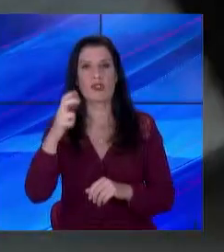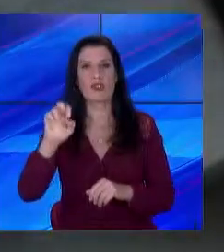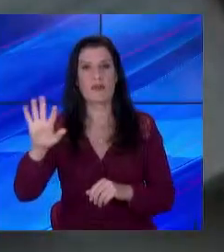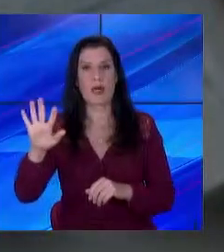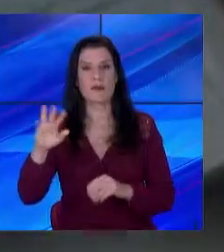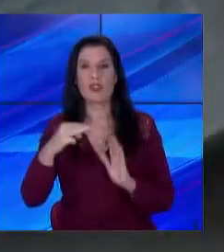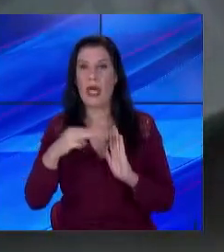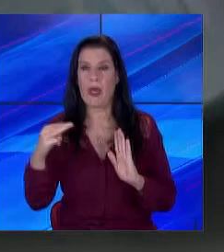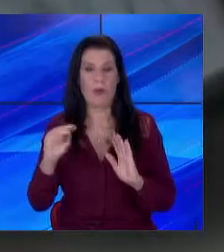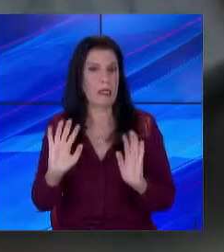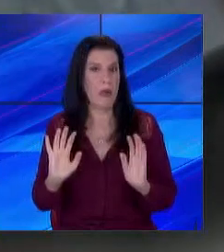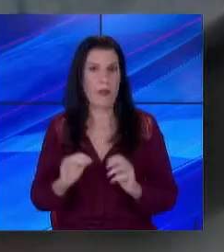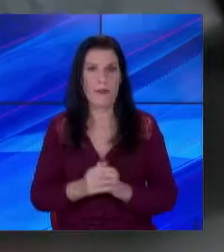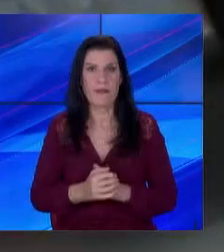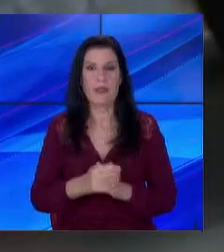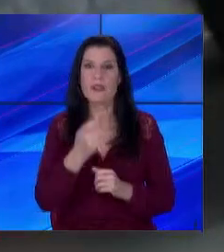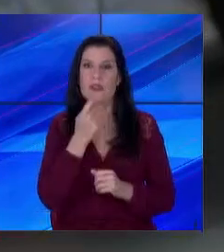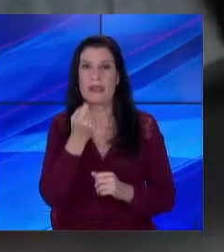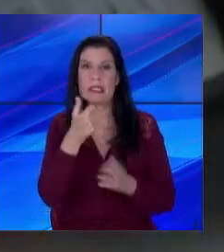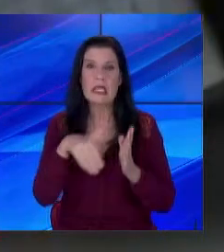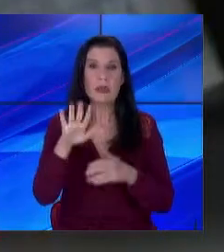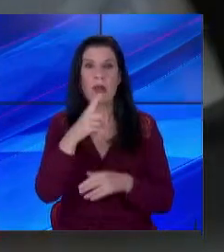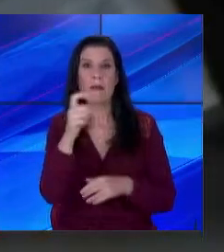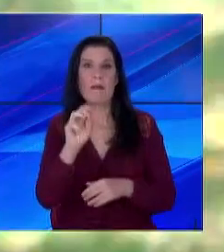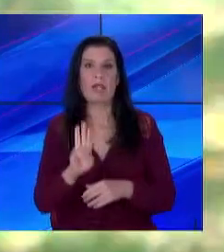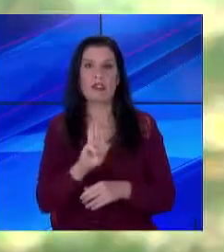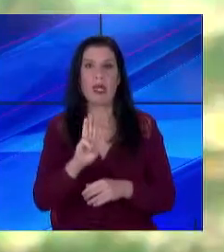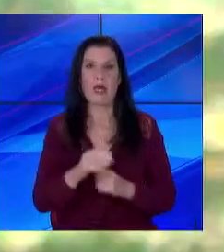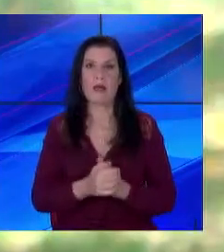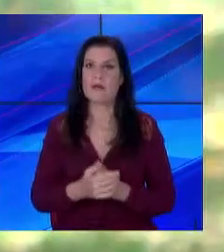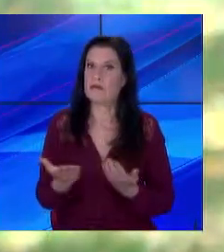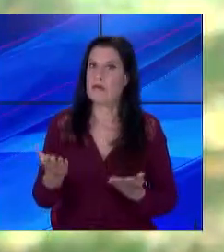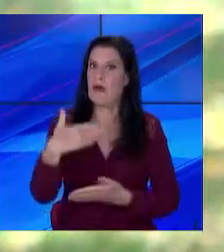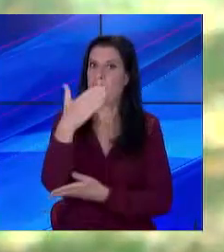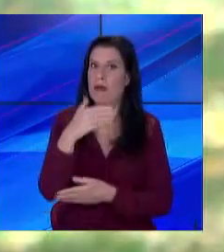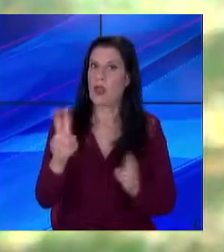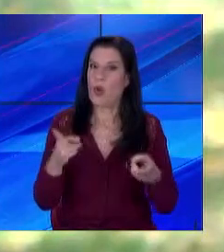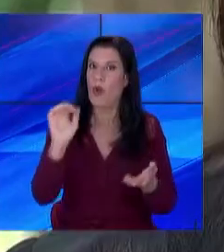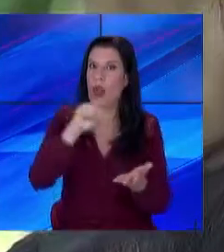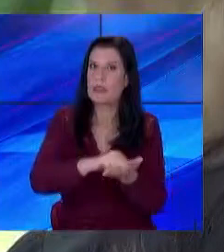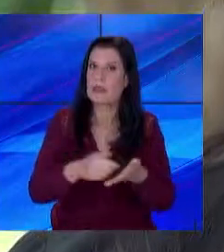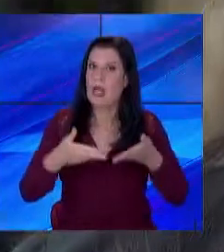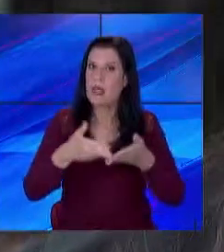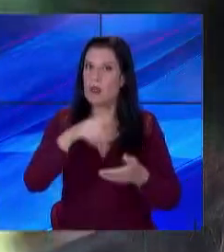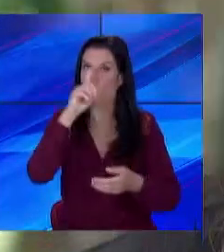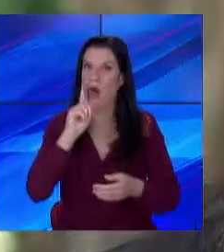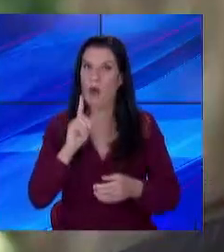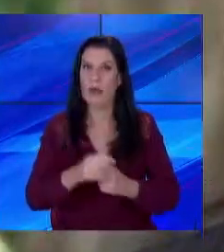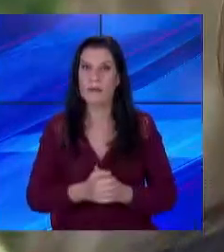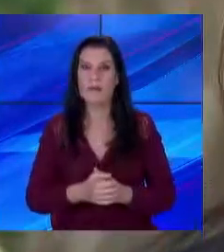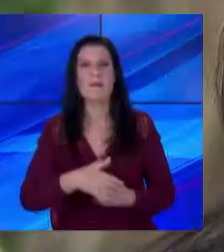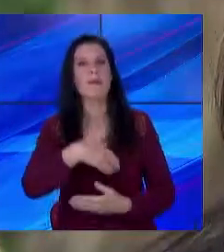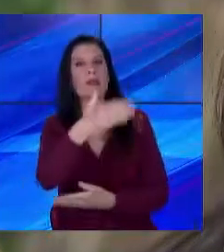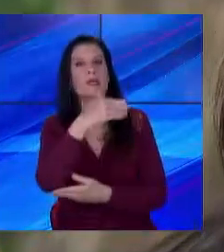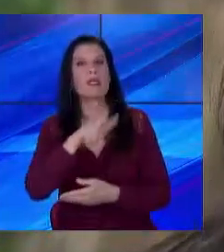לכל היותר. כלומר, קצת יותר מ-100 שקלים. והמדינה לא יכולה לסבסד, לעזור לאותם ההורים? המדינה יש לה הרבה